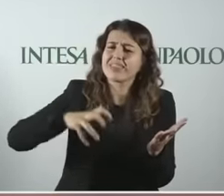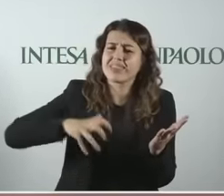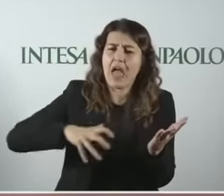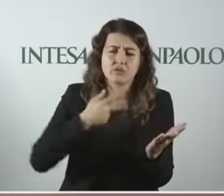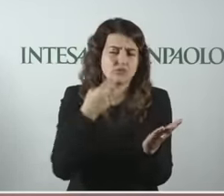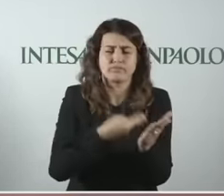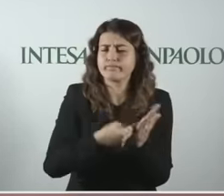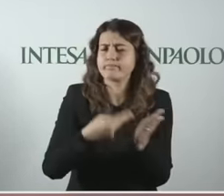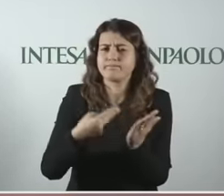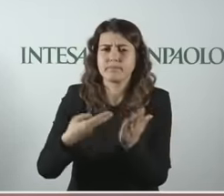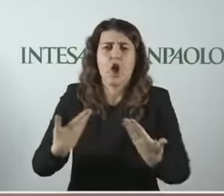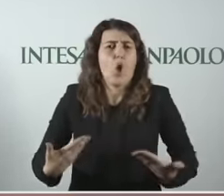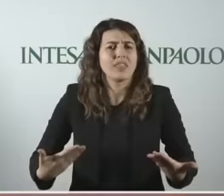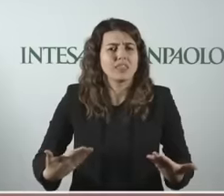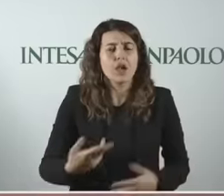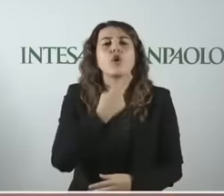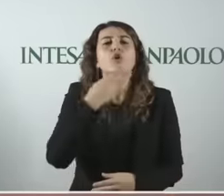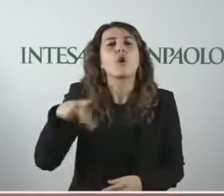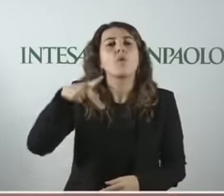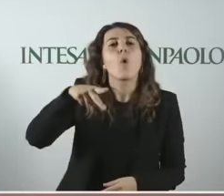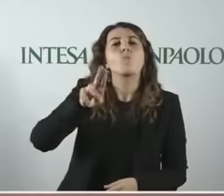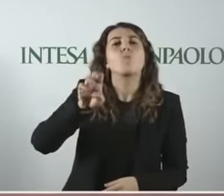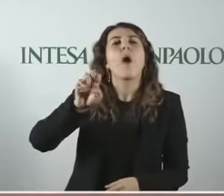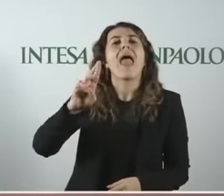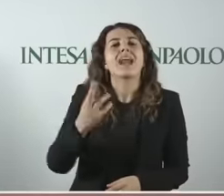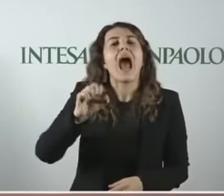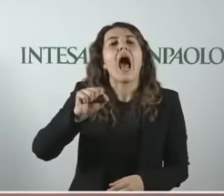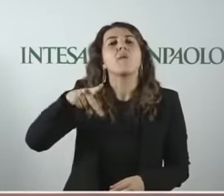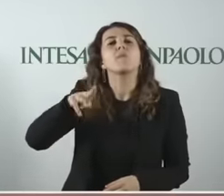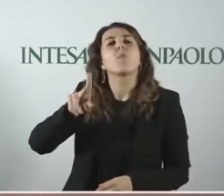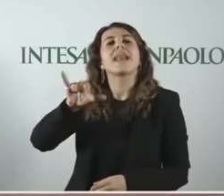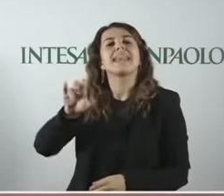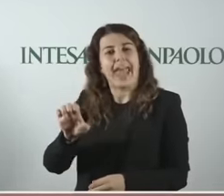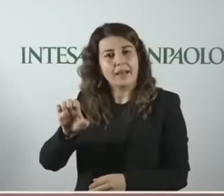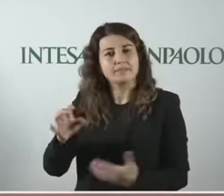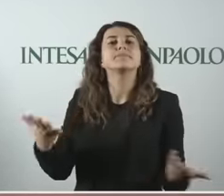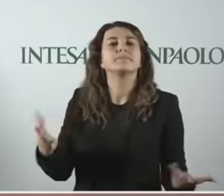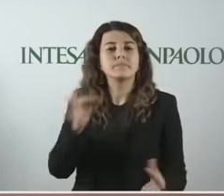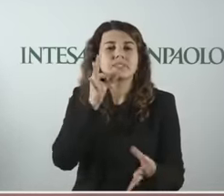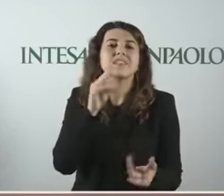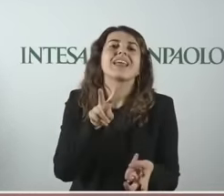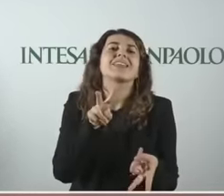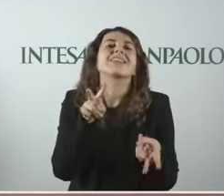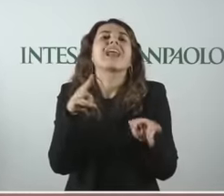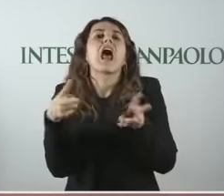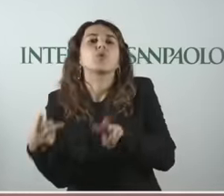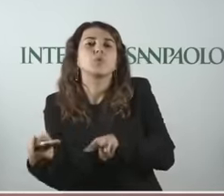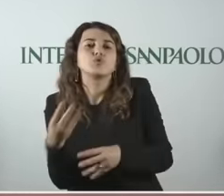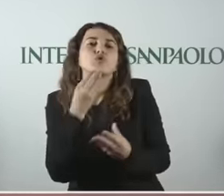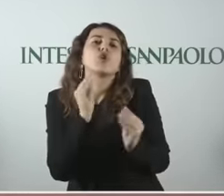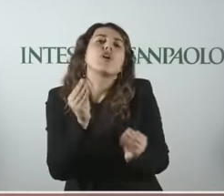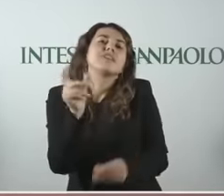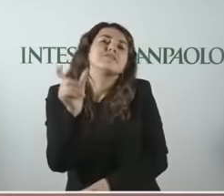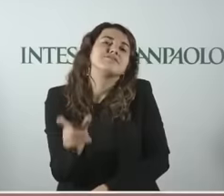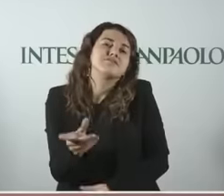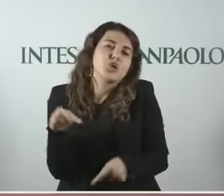citano come il Puer a pulie ovvero unica traduzione sensata il ragazzo del Sud